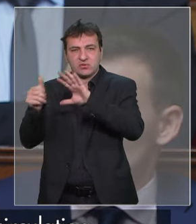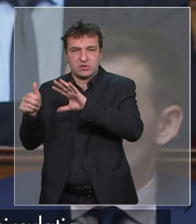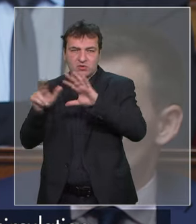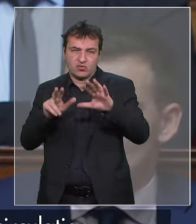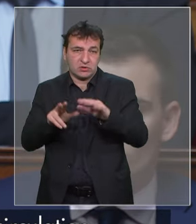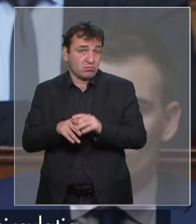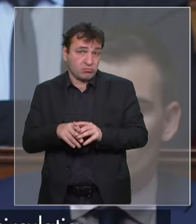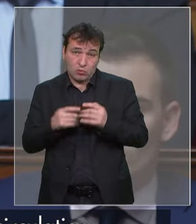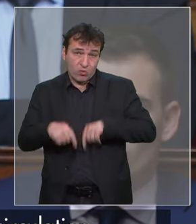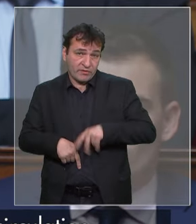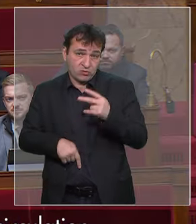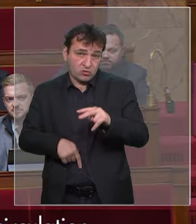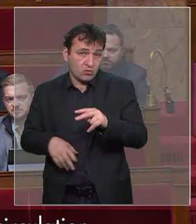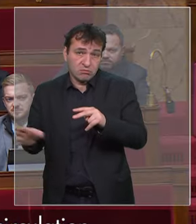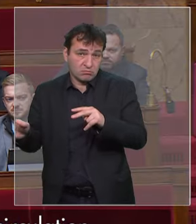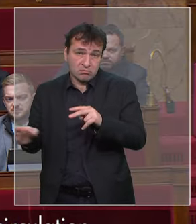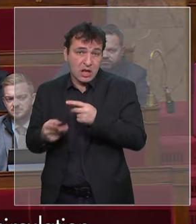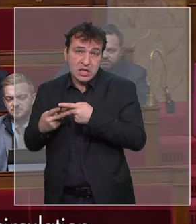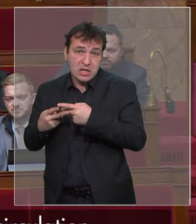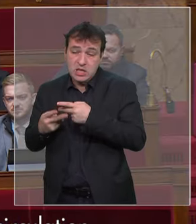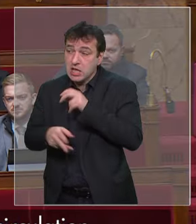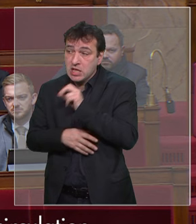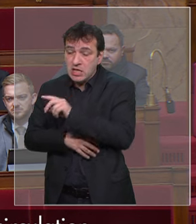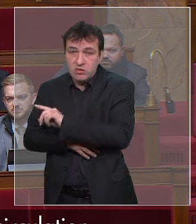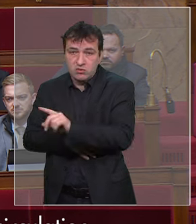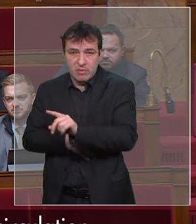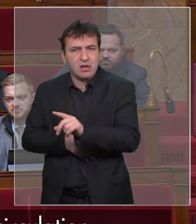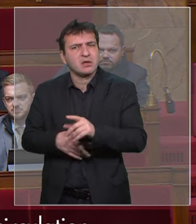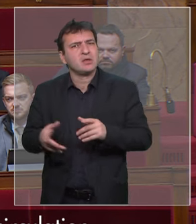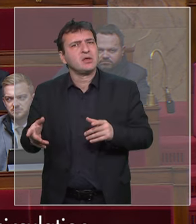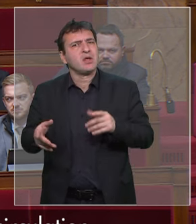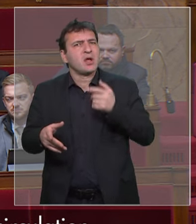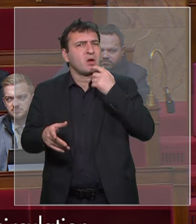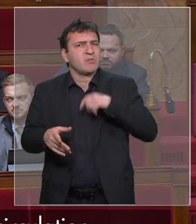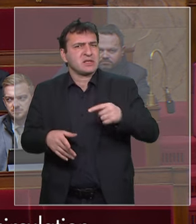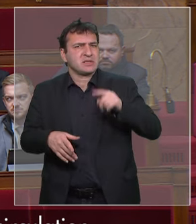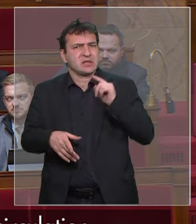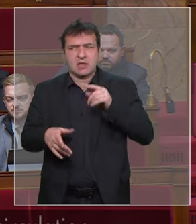non partagée par le régime d'Alger qui, pour sa part, refusait encore en mars dernier